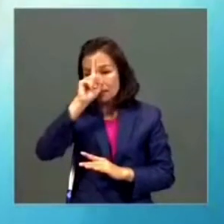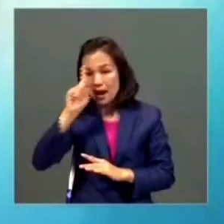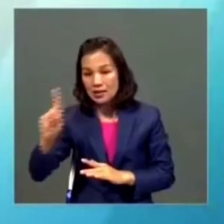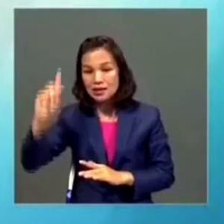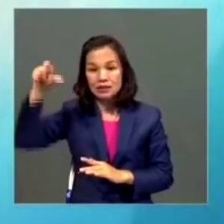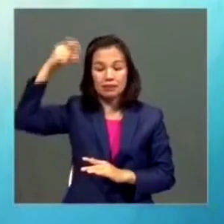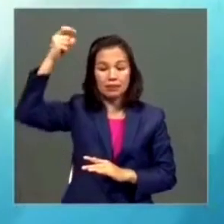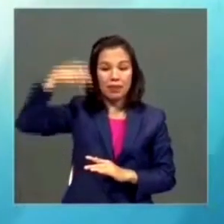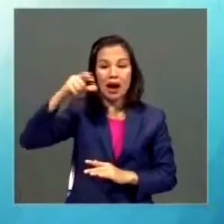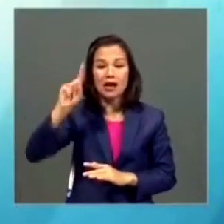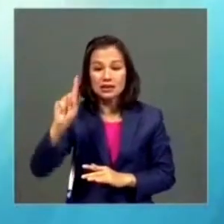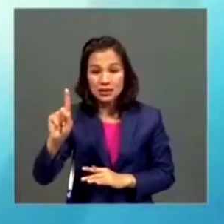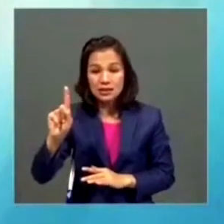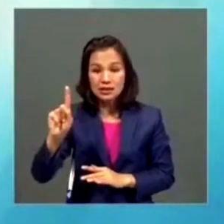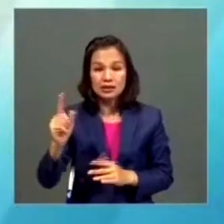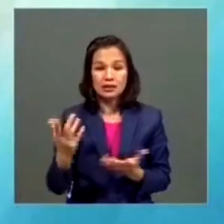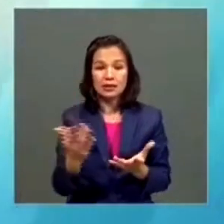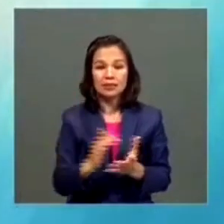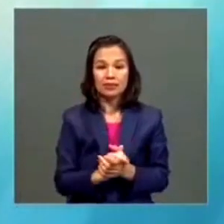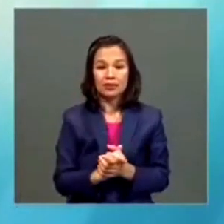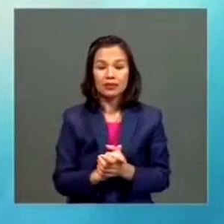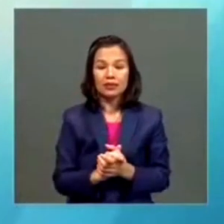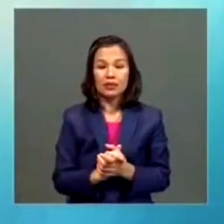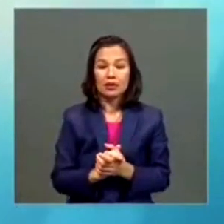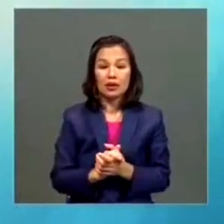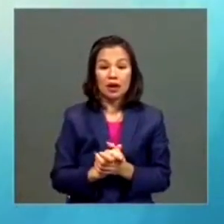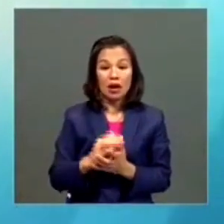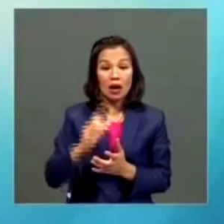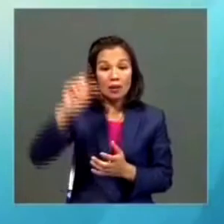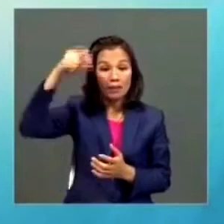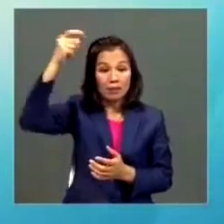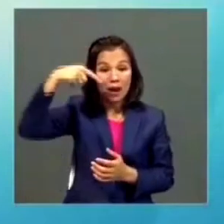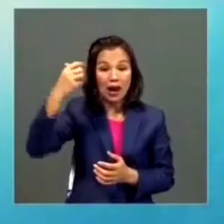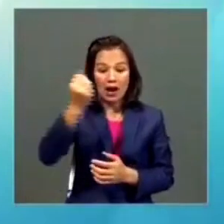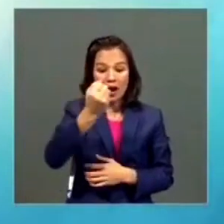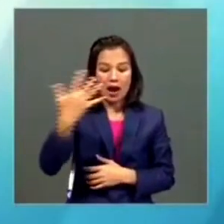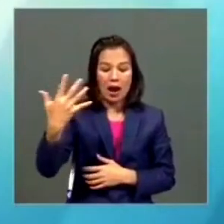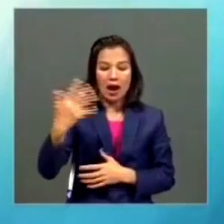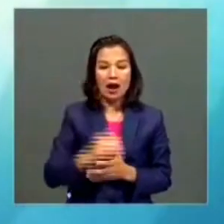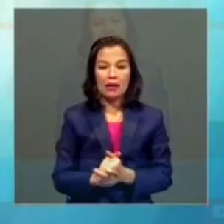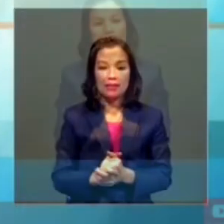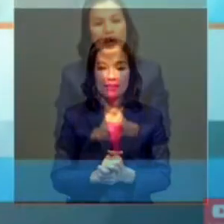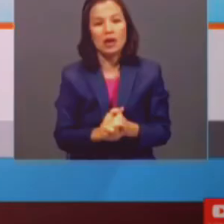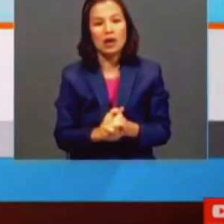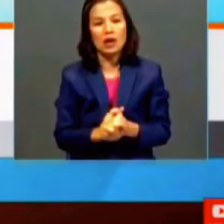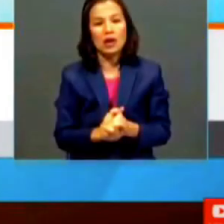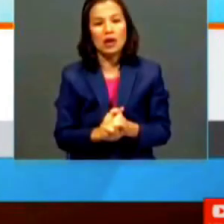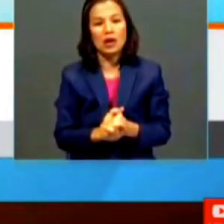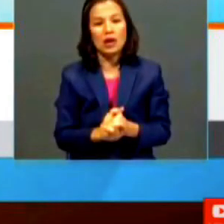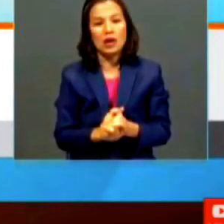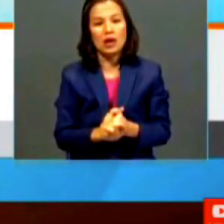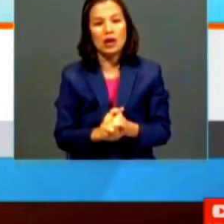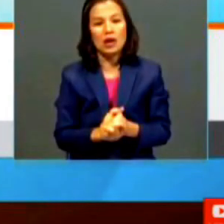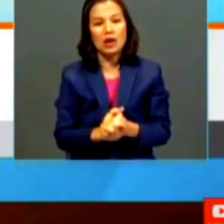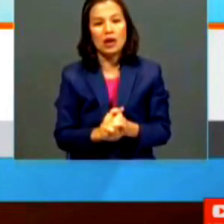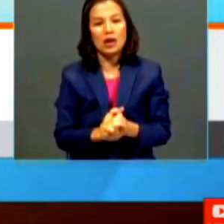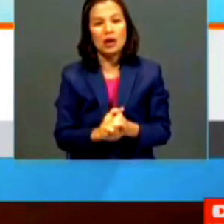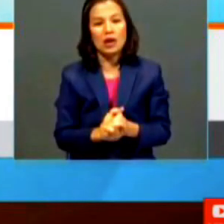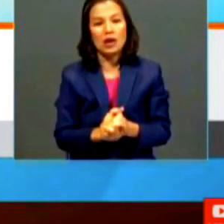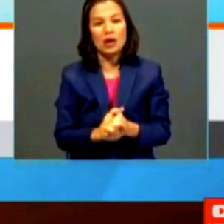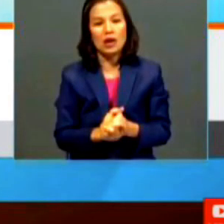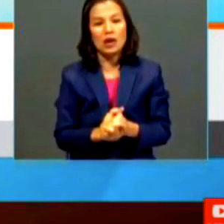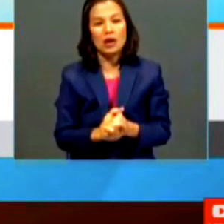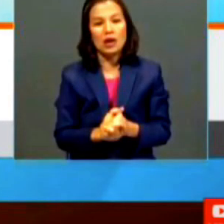าอันนี้ก็5นะครับก็นำเรียนอย่างนี้นะครับ I dare you